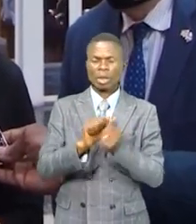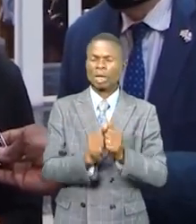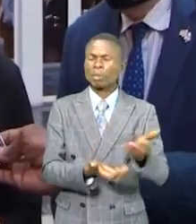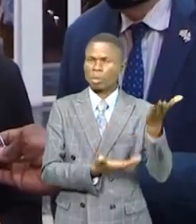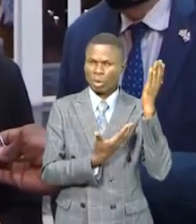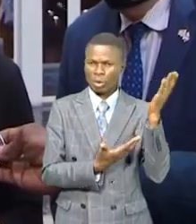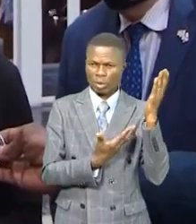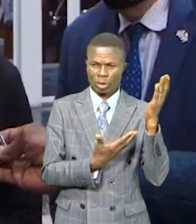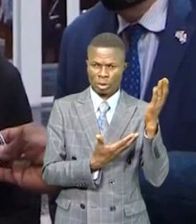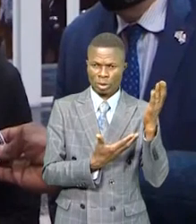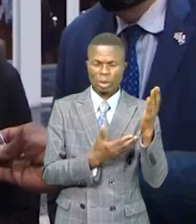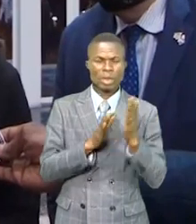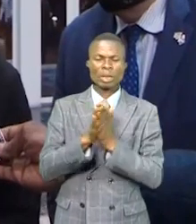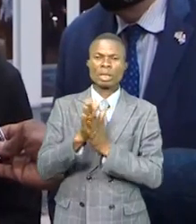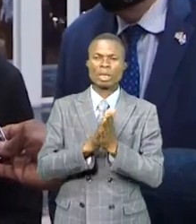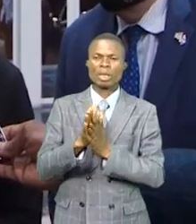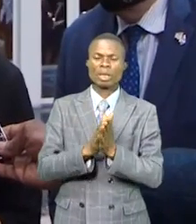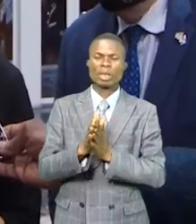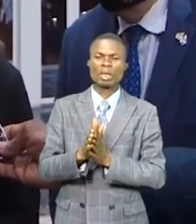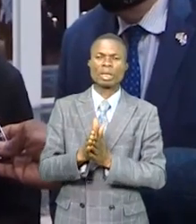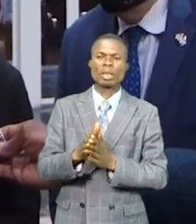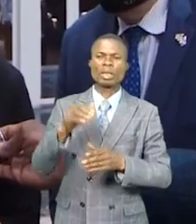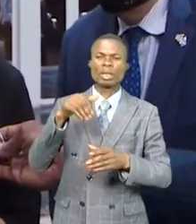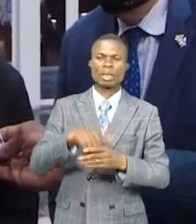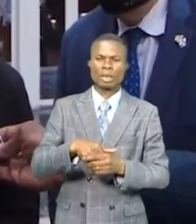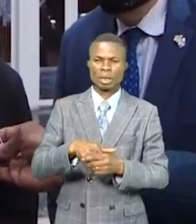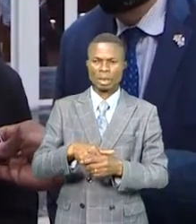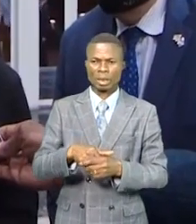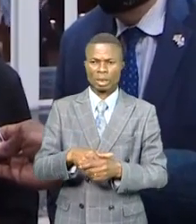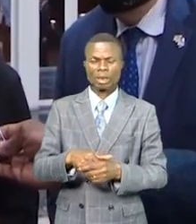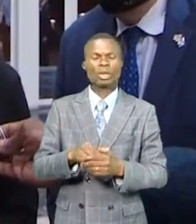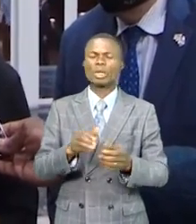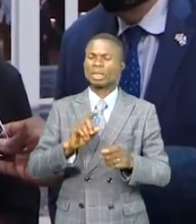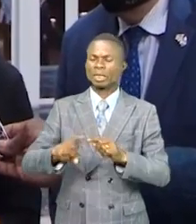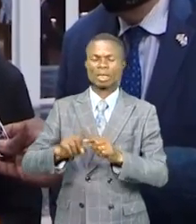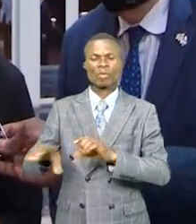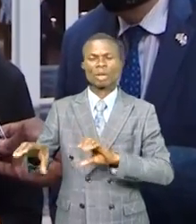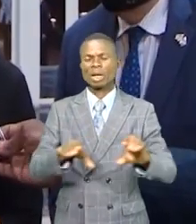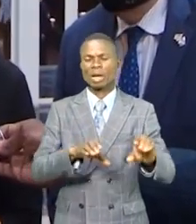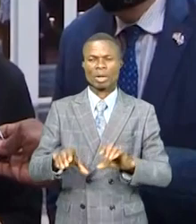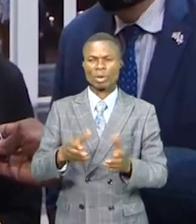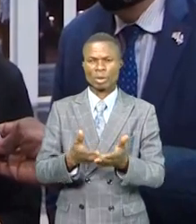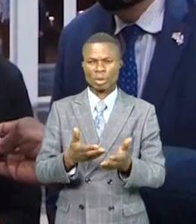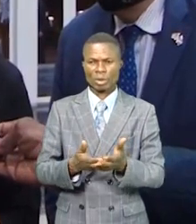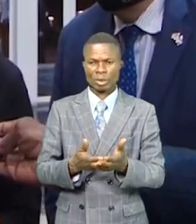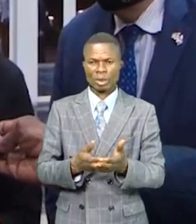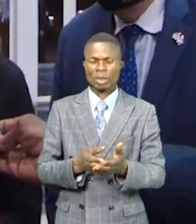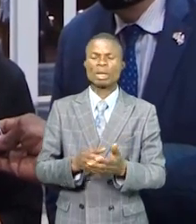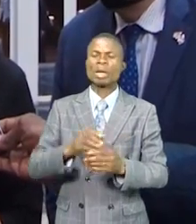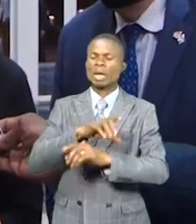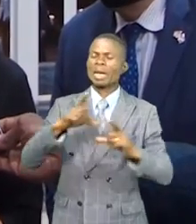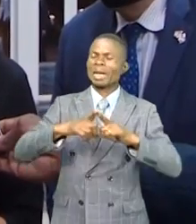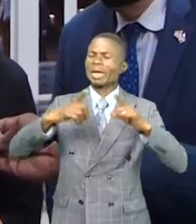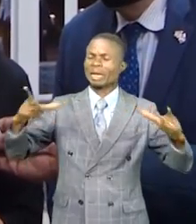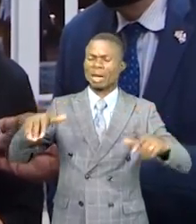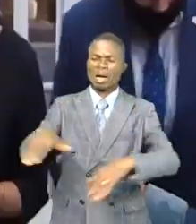importantes pour le continent, ça veut dire le Tchad, le Tigré, le Grand Barrage. À